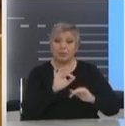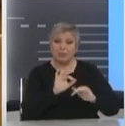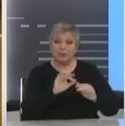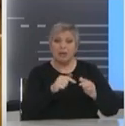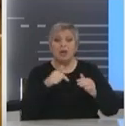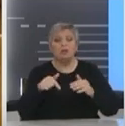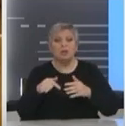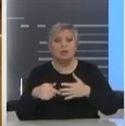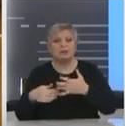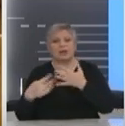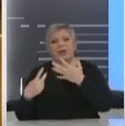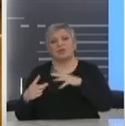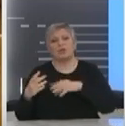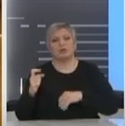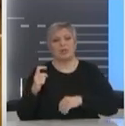εκατομμύρια ευρώ.